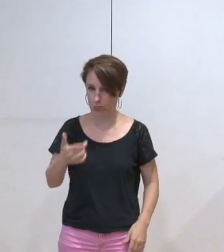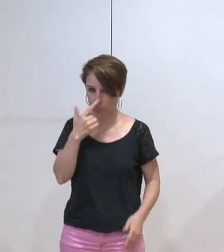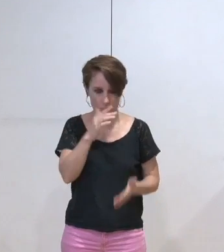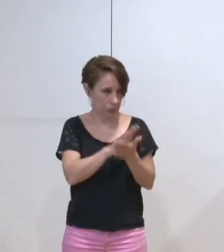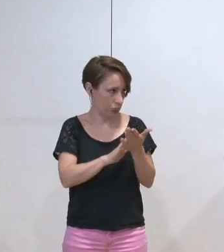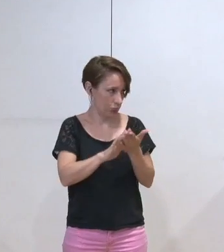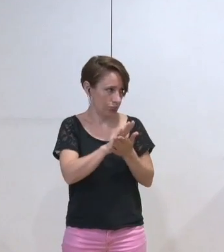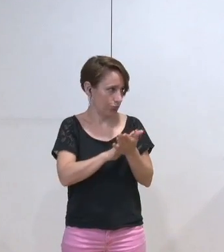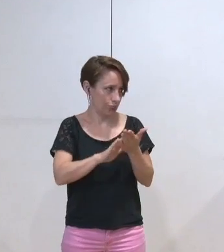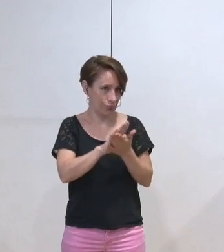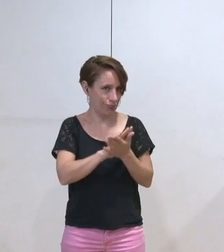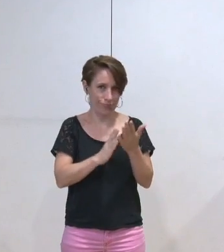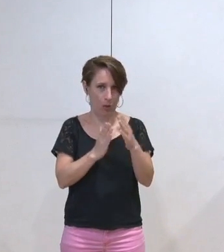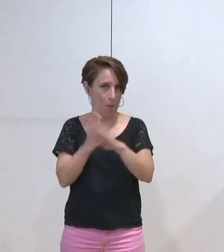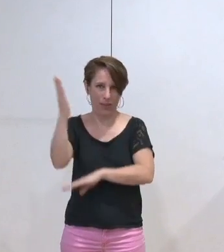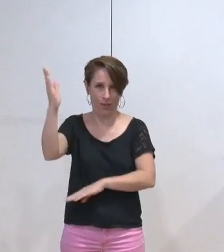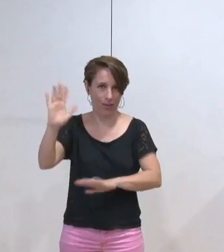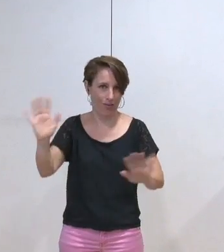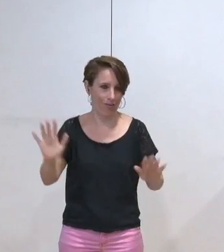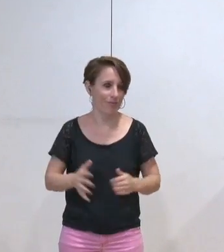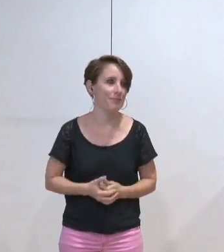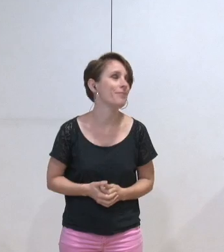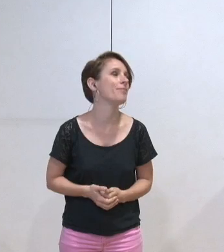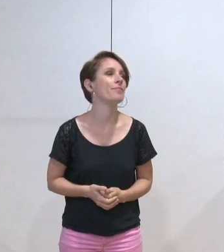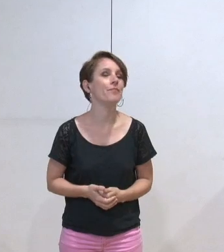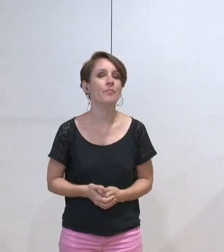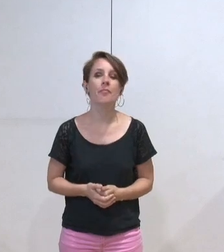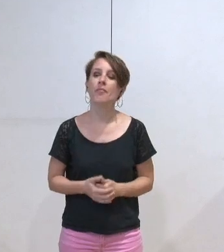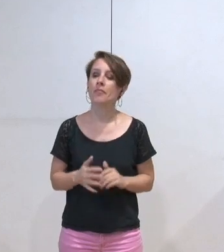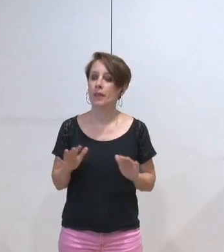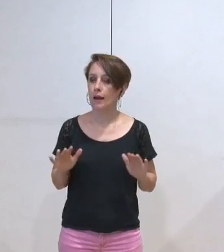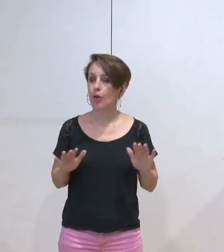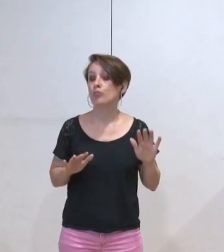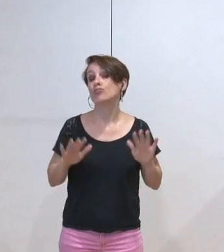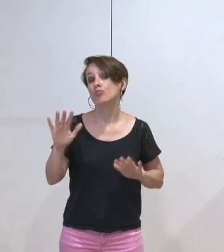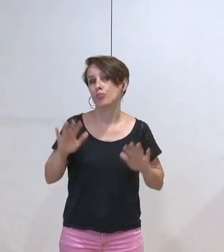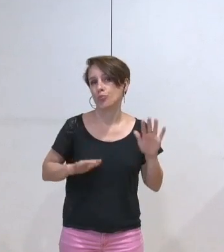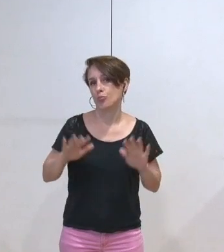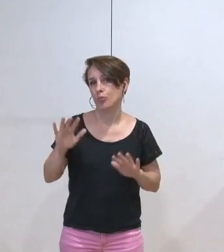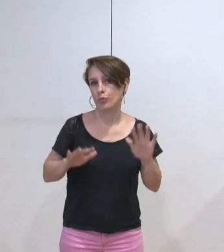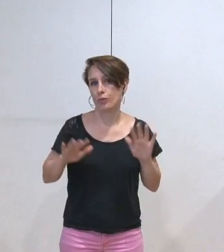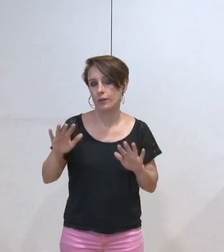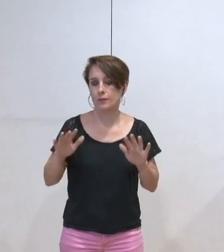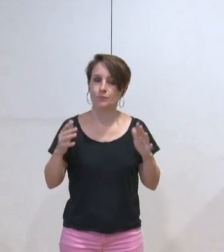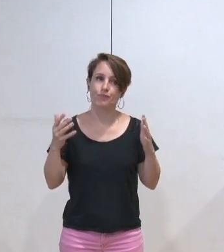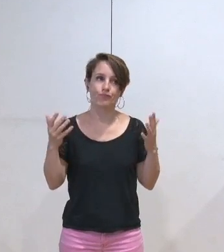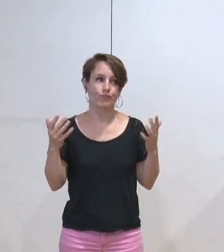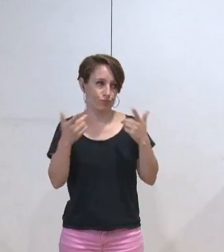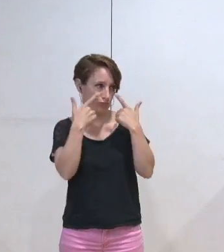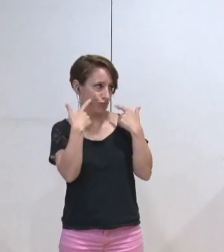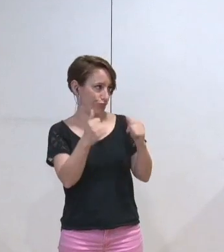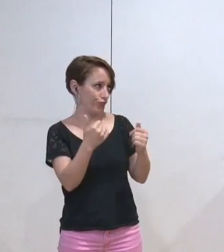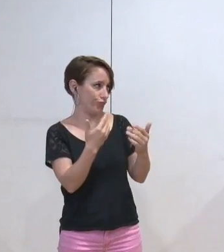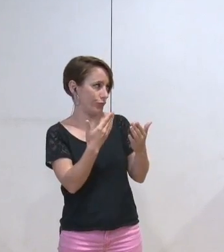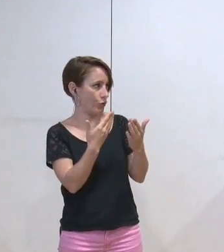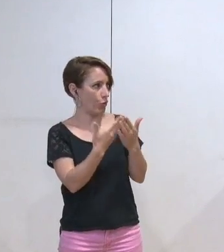certaines prérogatives alors peut-être que c'est ici le témoignage de je dirais l'illustration de